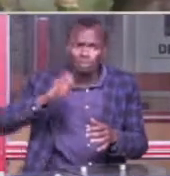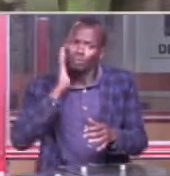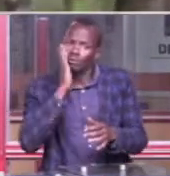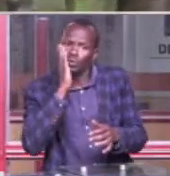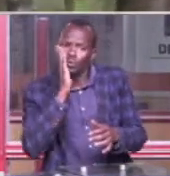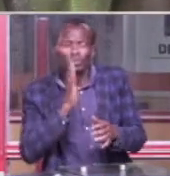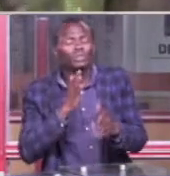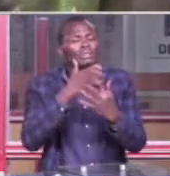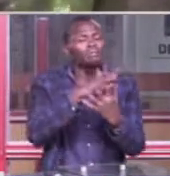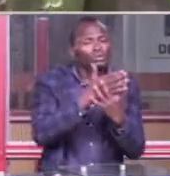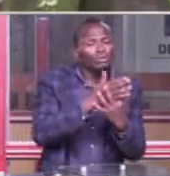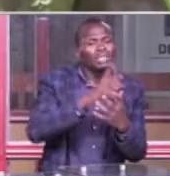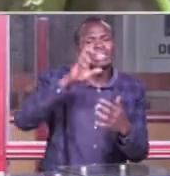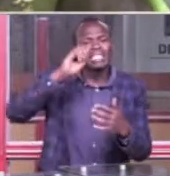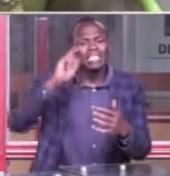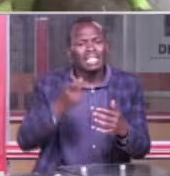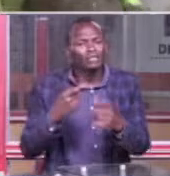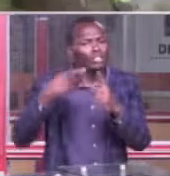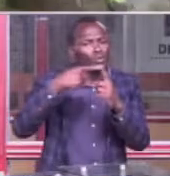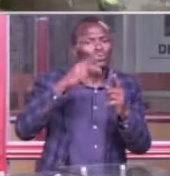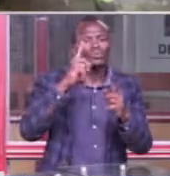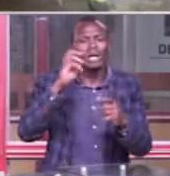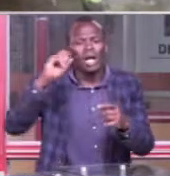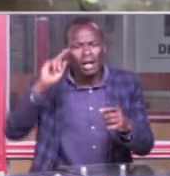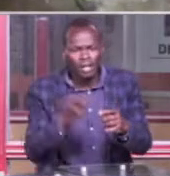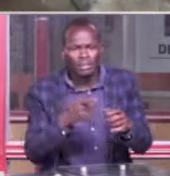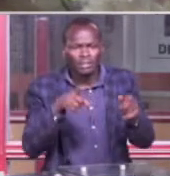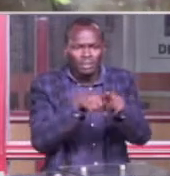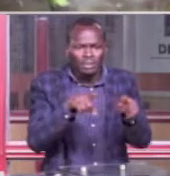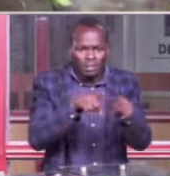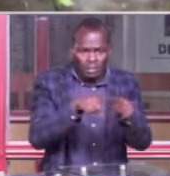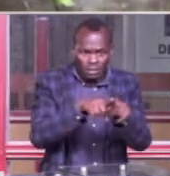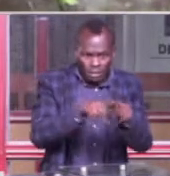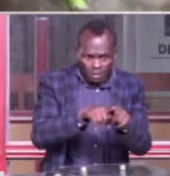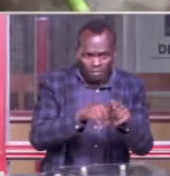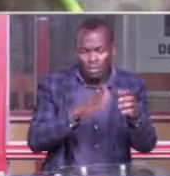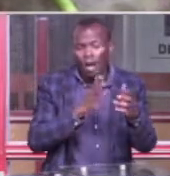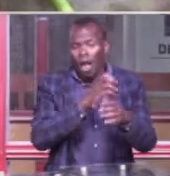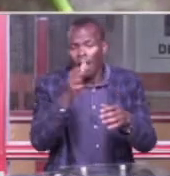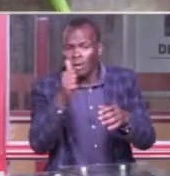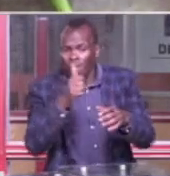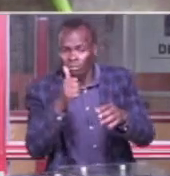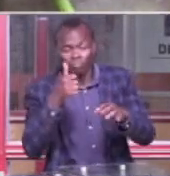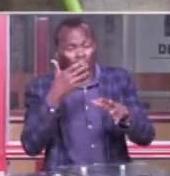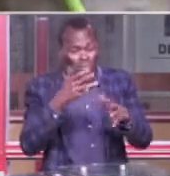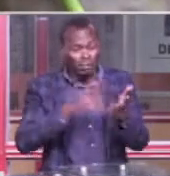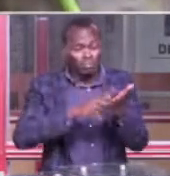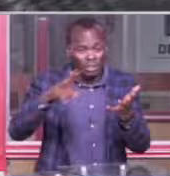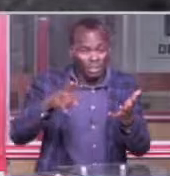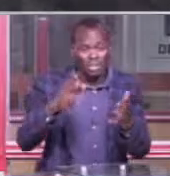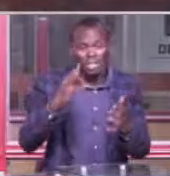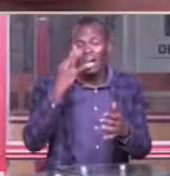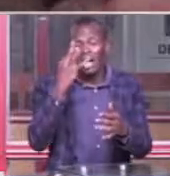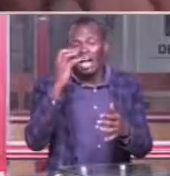eye Masaka eri wakati w'emitwalo 3.5 n'emitwalo 4 nga bwo obwe Kabale ensawo eri wakati